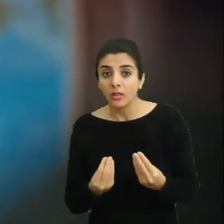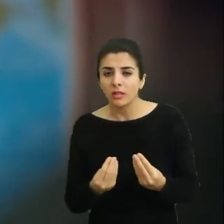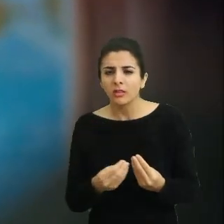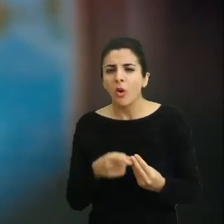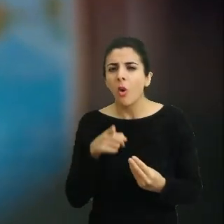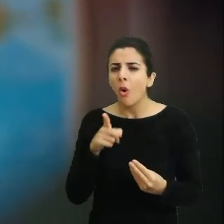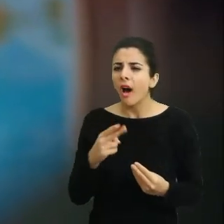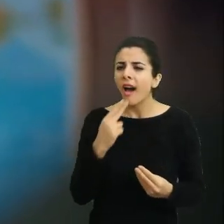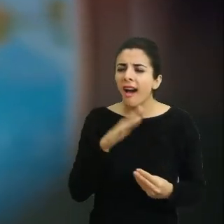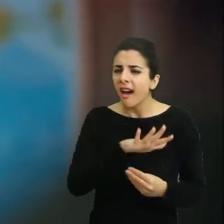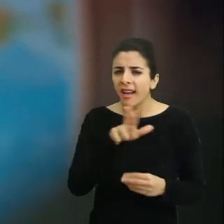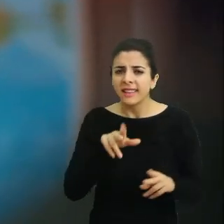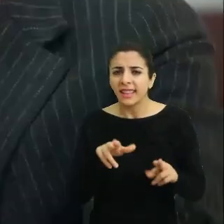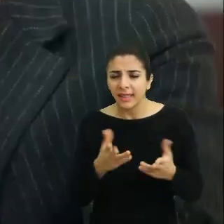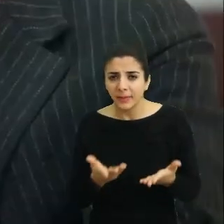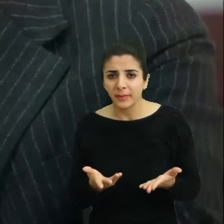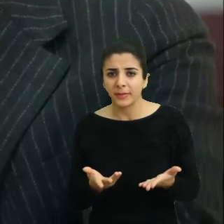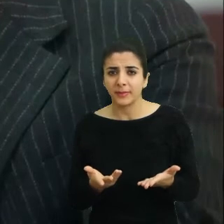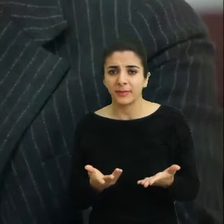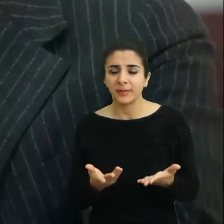o kadınlardan.